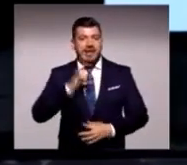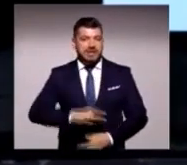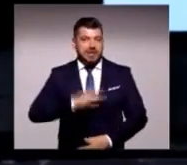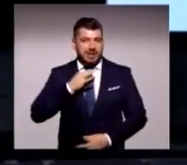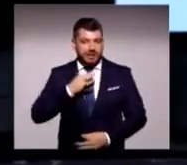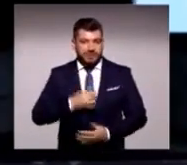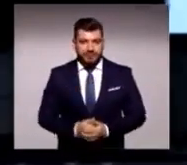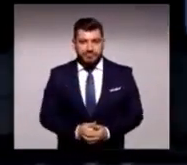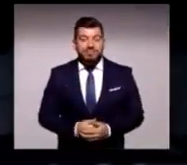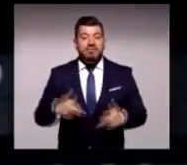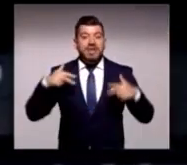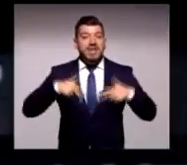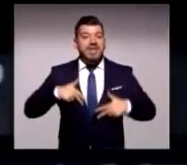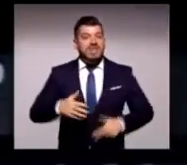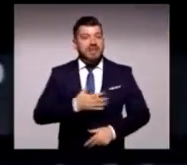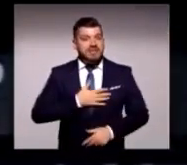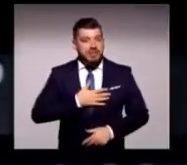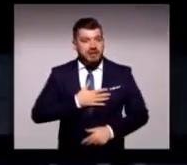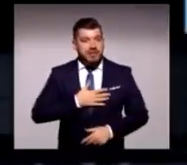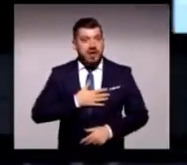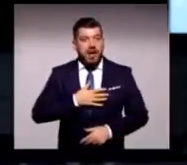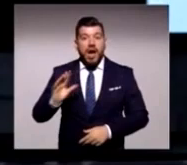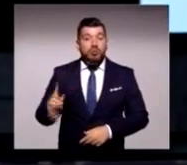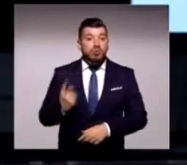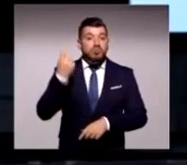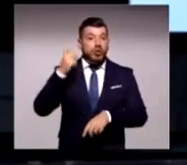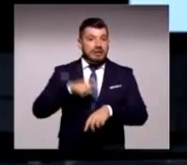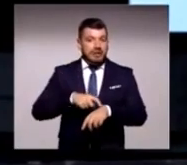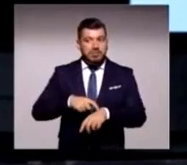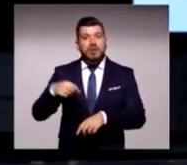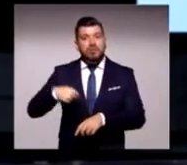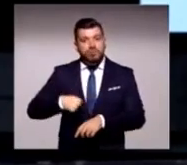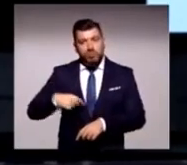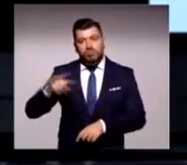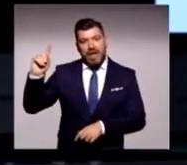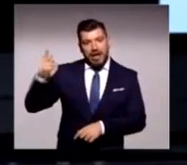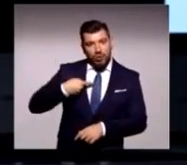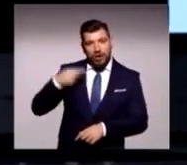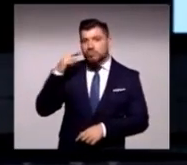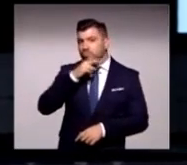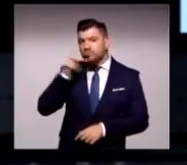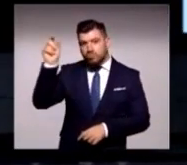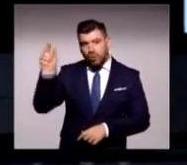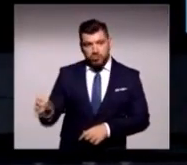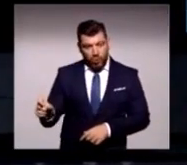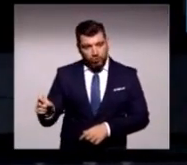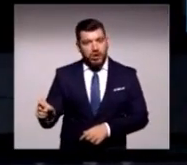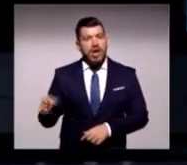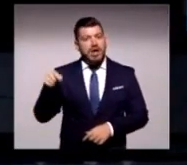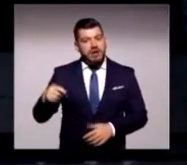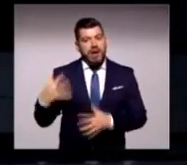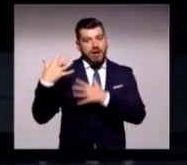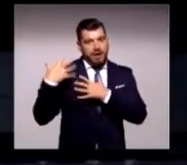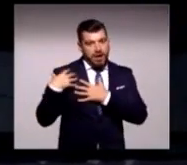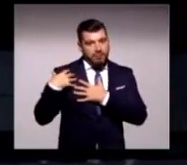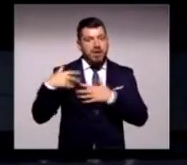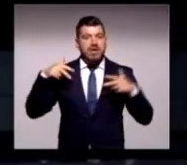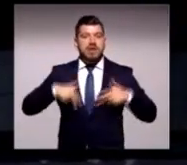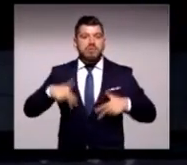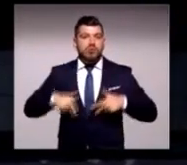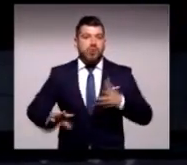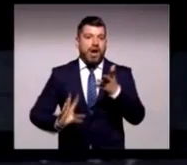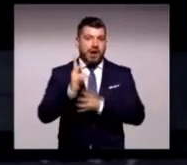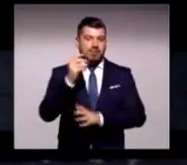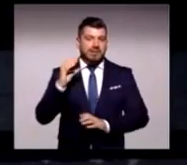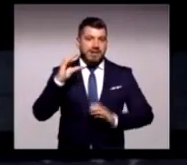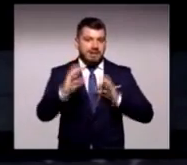μα, από την πρώτη στιγμή που πήραμε την εντολή από τον κύριο Πρωθυπουργό να αναλάβουμε το Υπουργείο Ανάπτυξη και Επενδύσεων και λήθη η